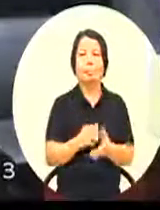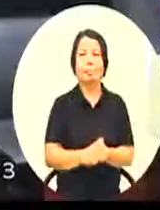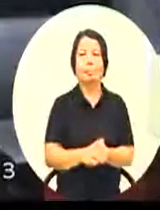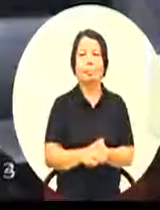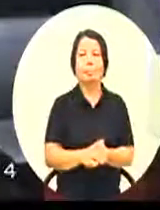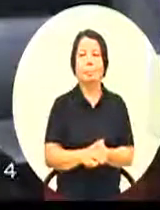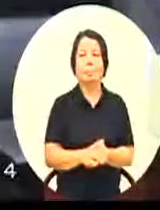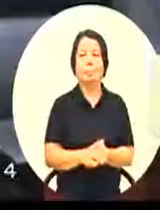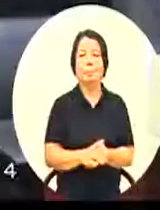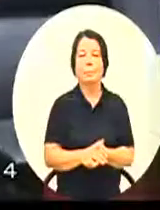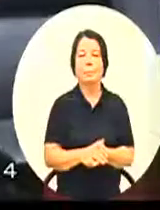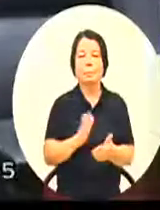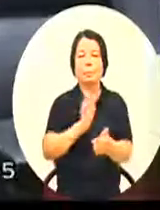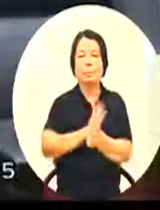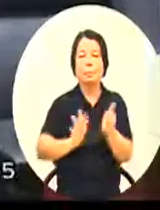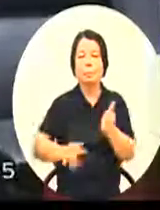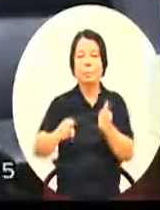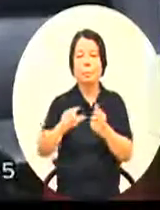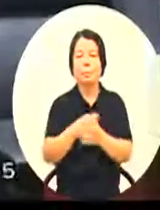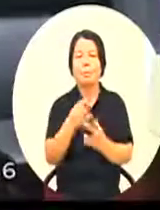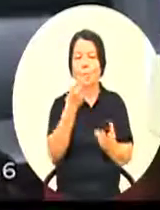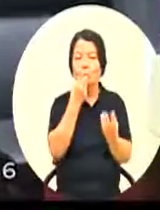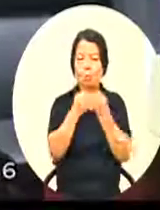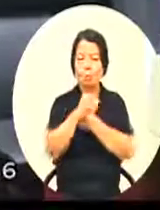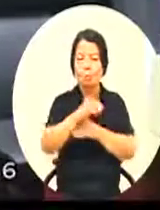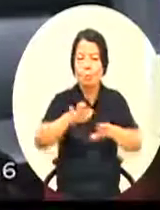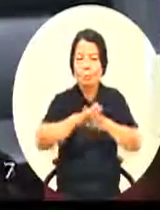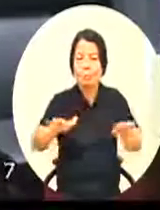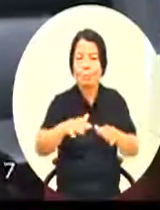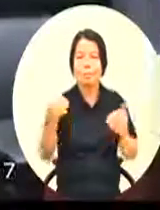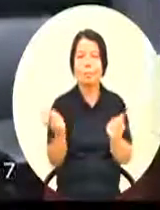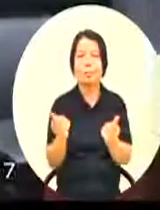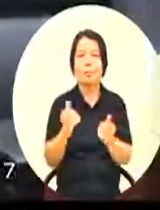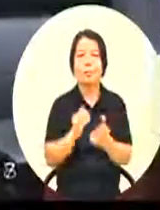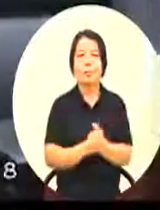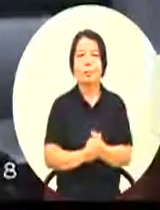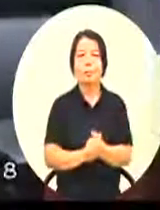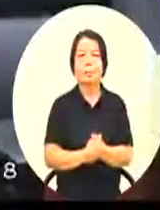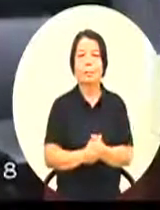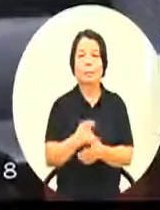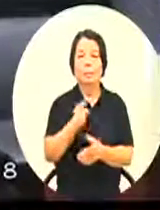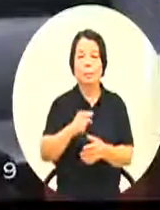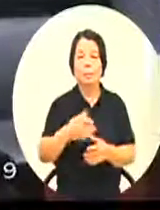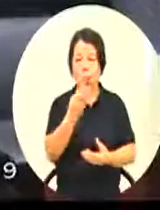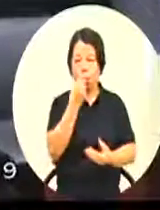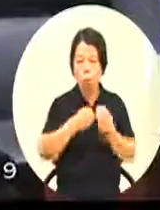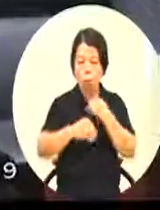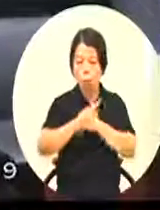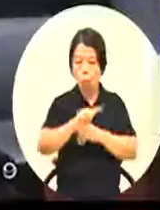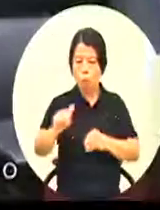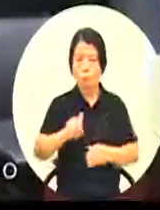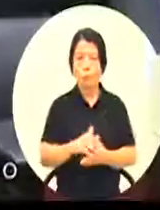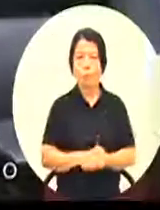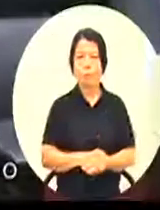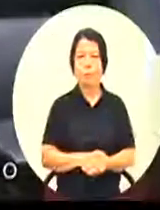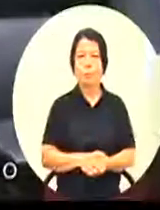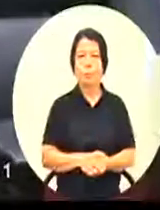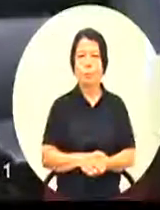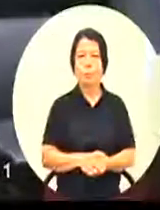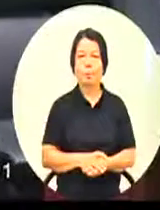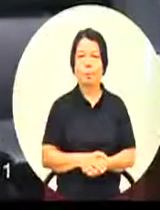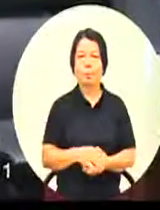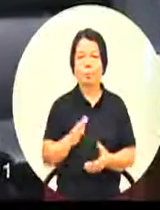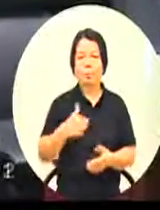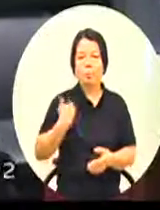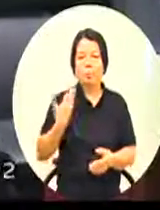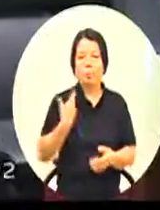引发这么大的食安问题。为什么？我们在我们所吃的食物里面，他不知